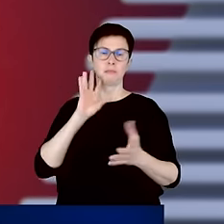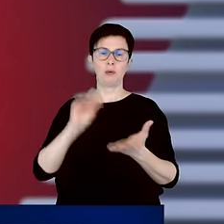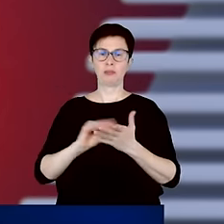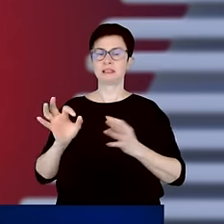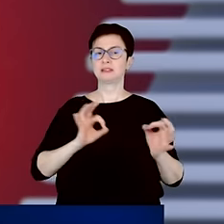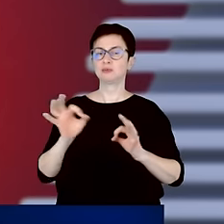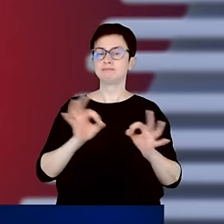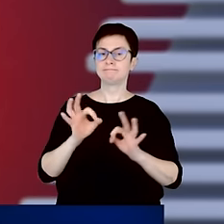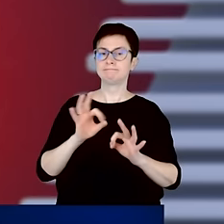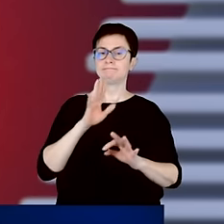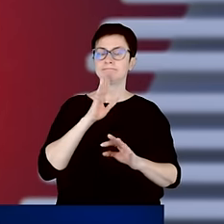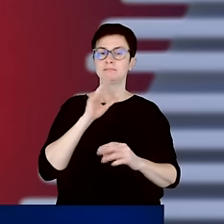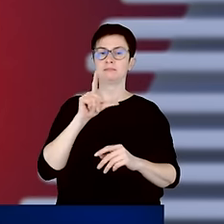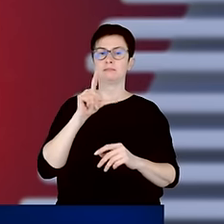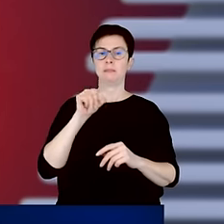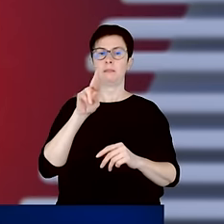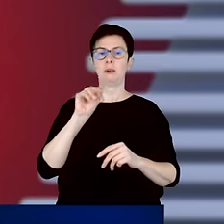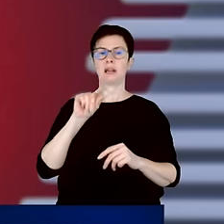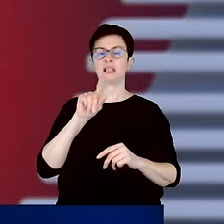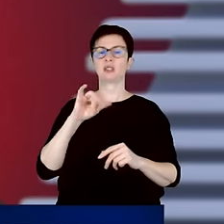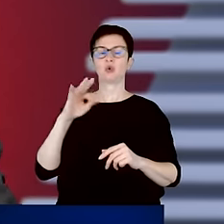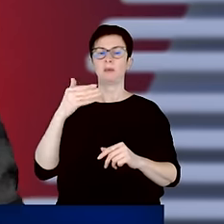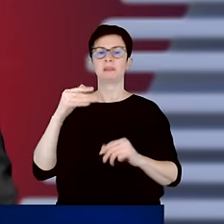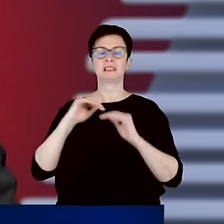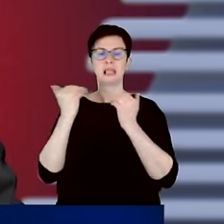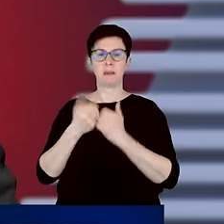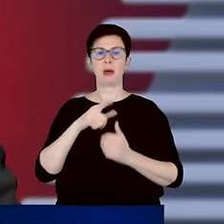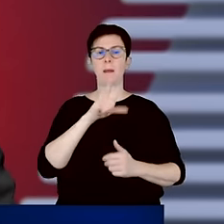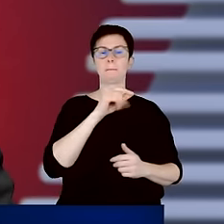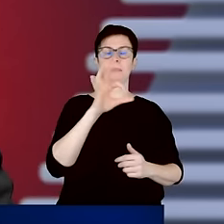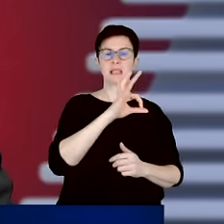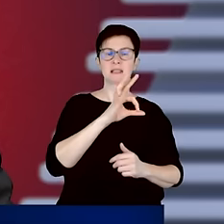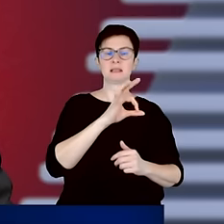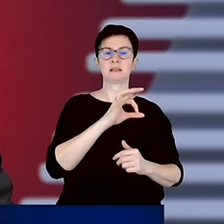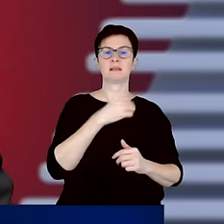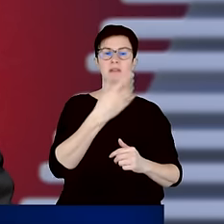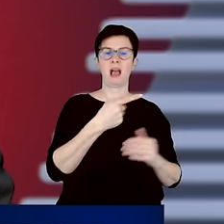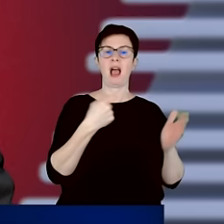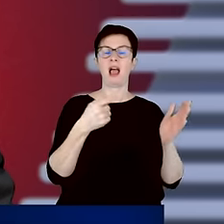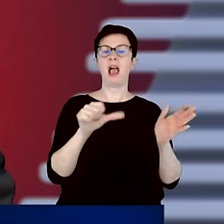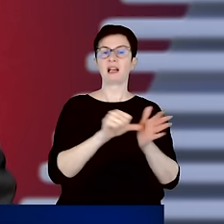z Prezydium Sejmu. Prawo i Sprawiedliwość wyznaczyło kandydatów do tej komisji.